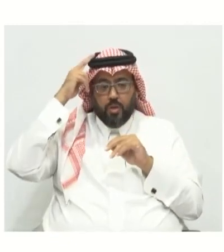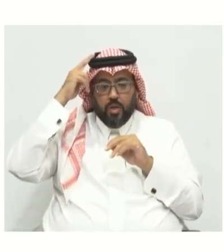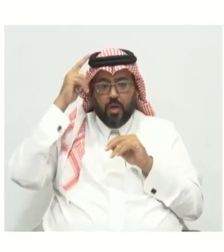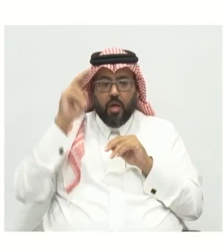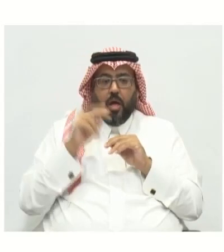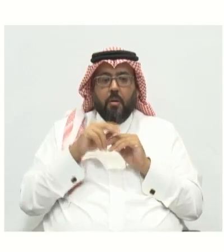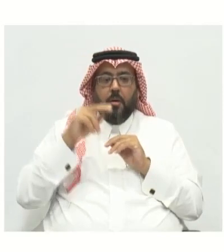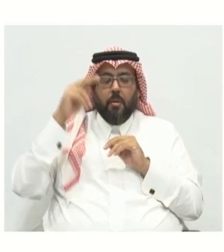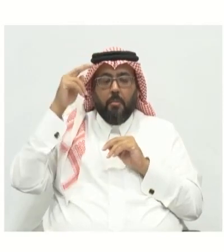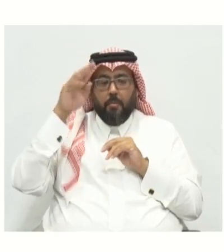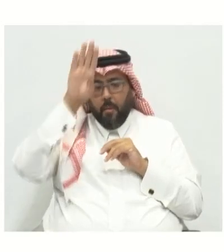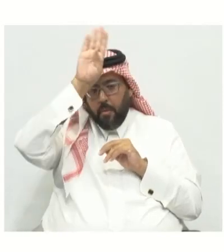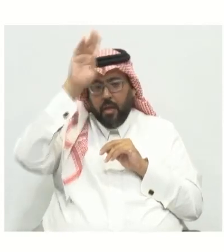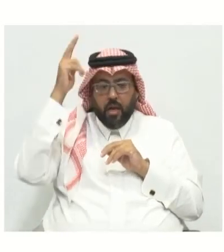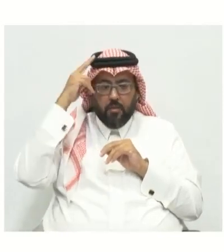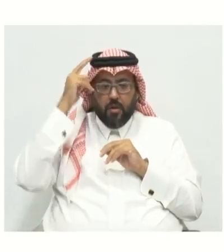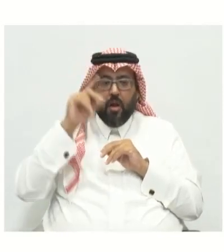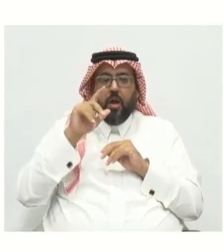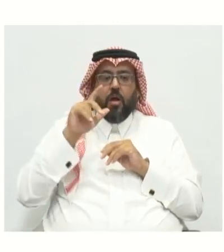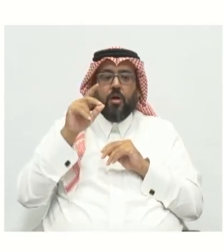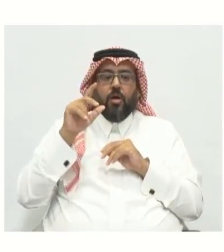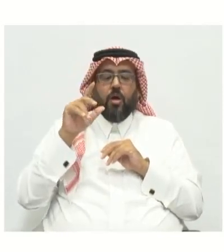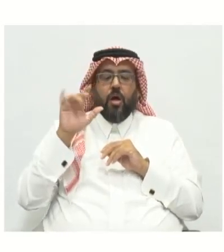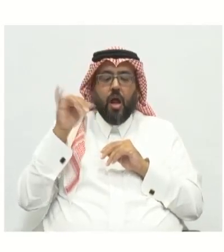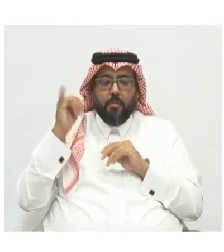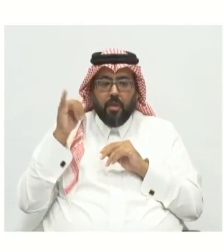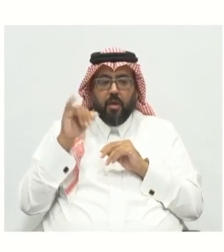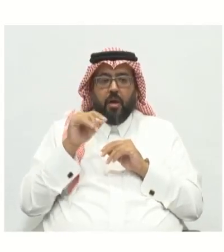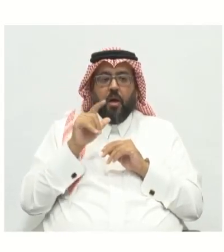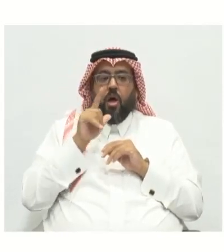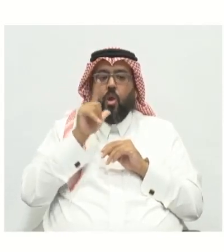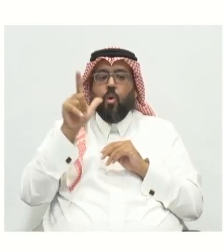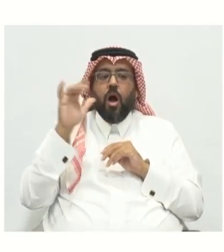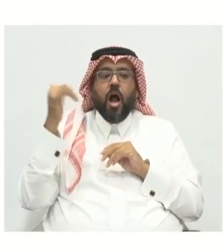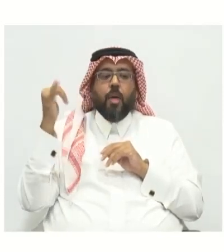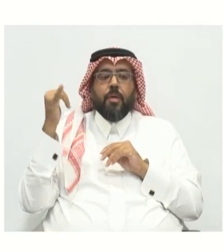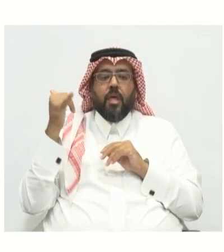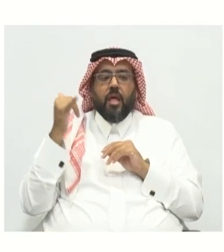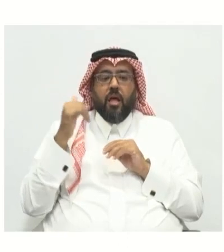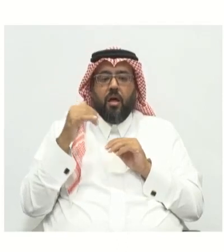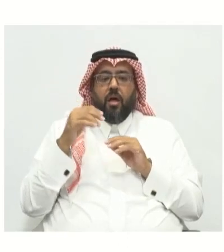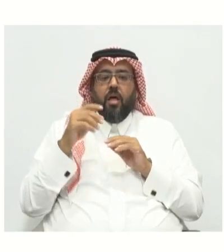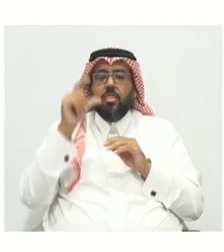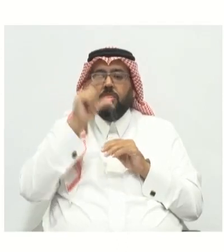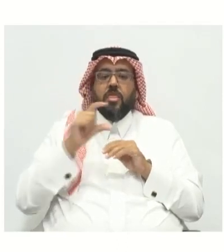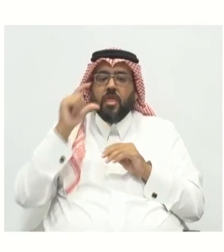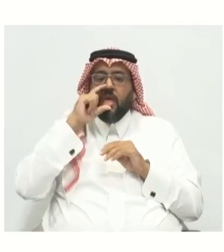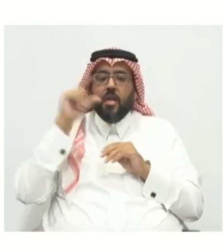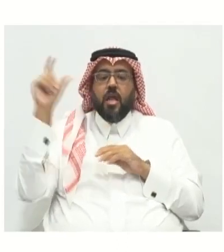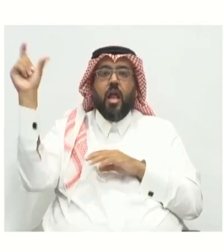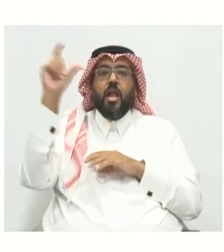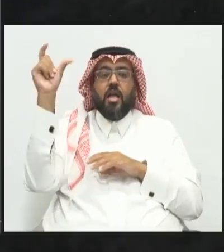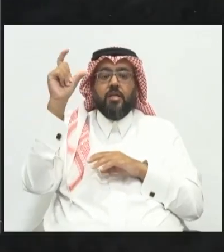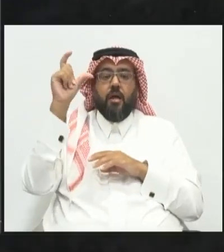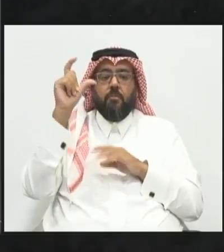السعوديه ولغتها ماذا اللغه العربيه ودينها الاسلام ذات سياده تامه ما